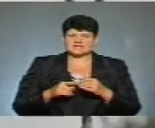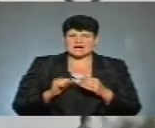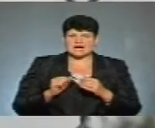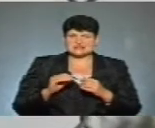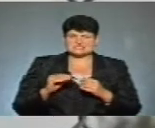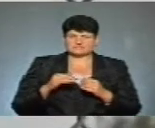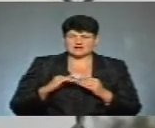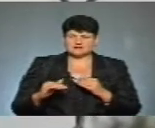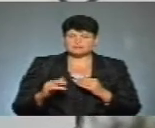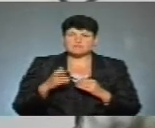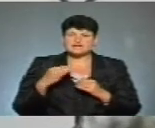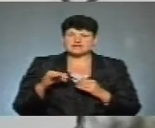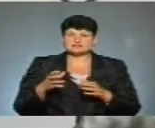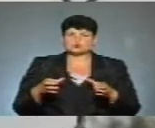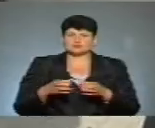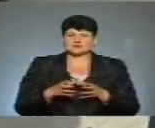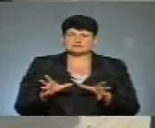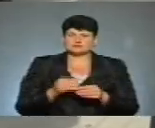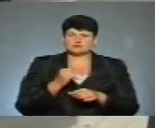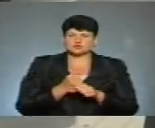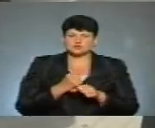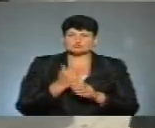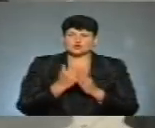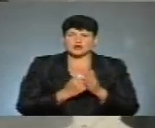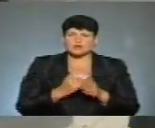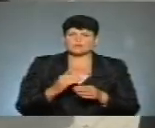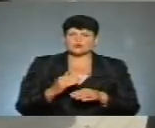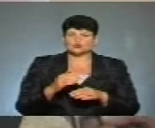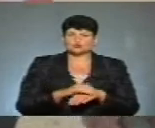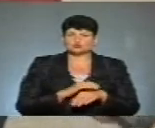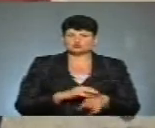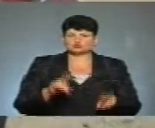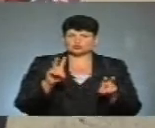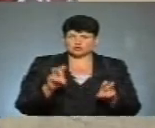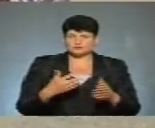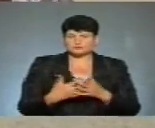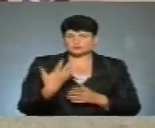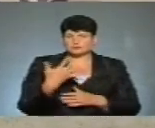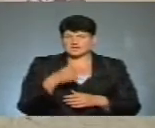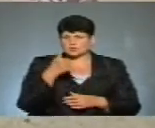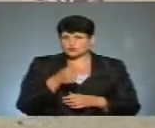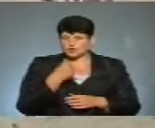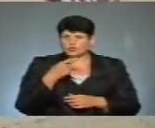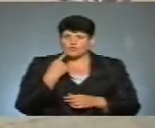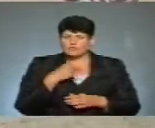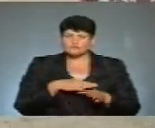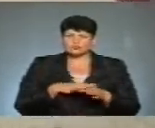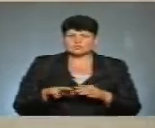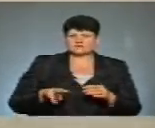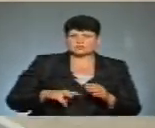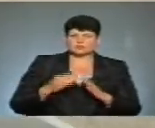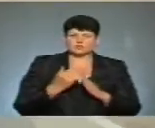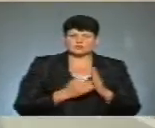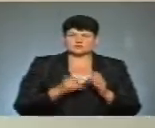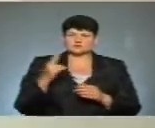асфальті. Байковецька громада співпрацює з програмою «Добре» близько 5 років, розповідає виконавчий директор програми у Західному регіоні